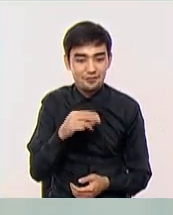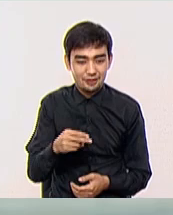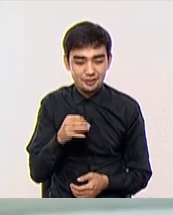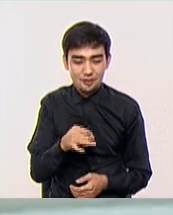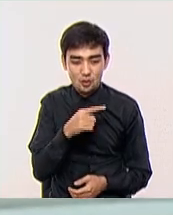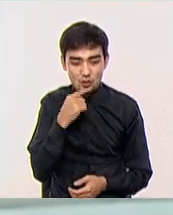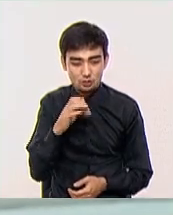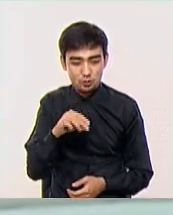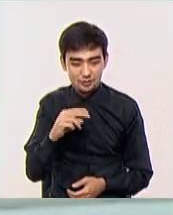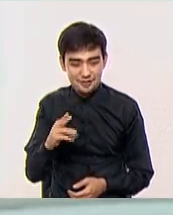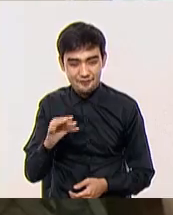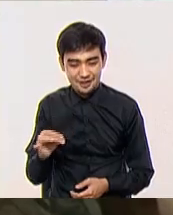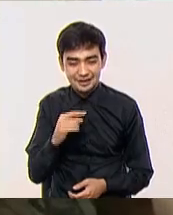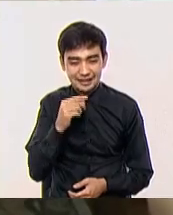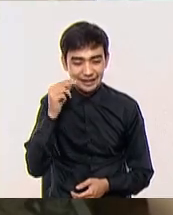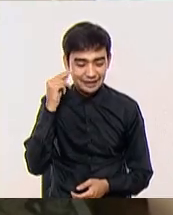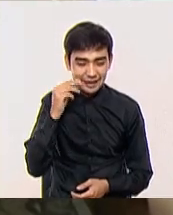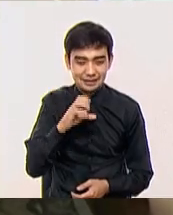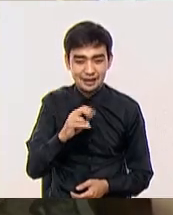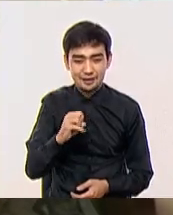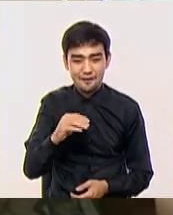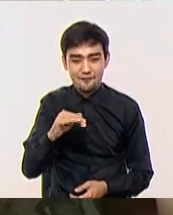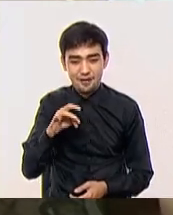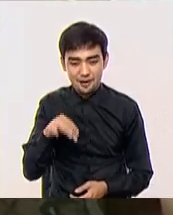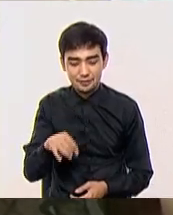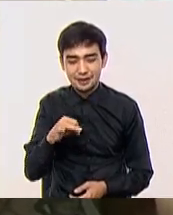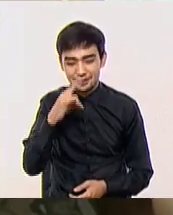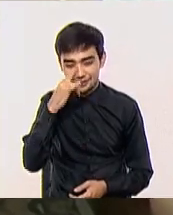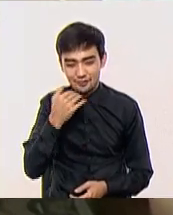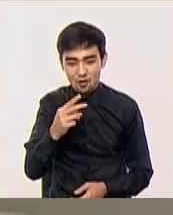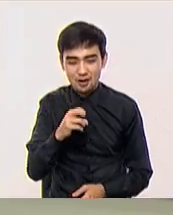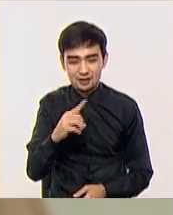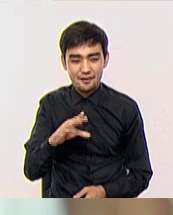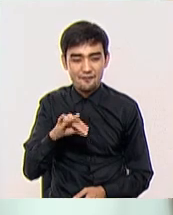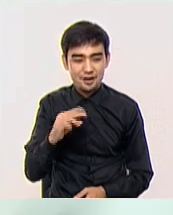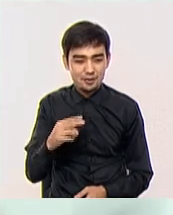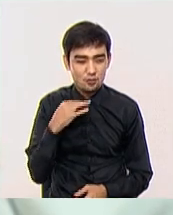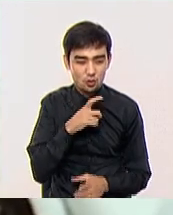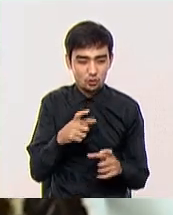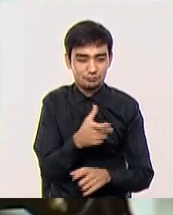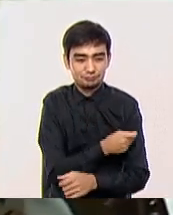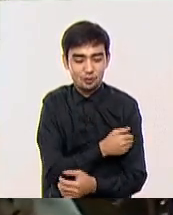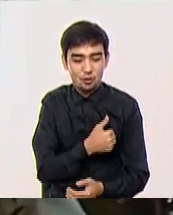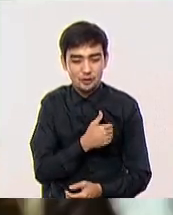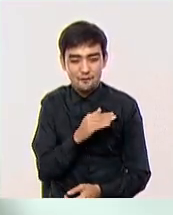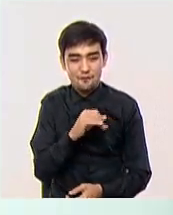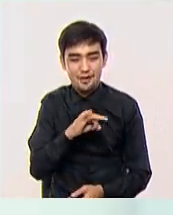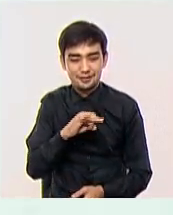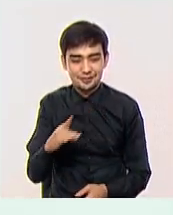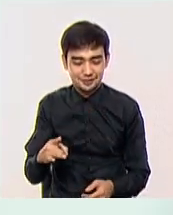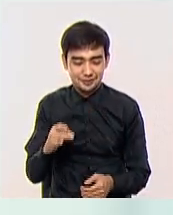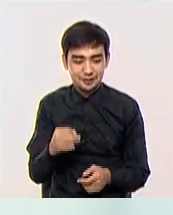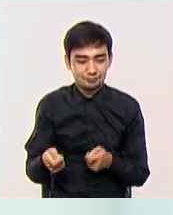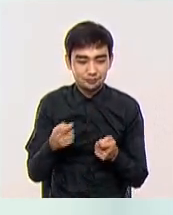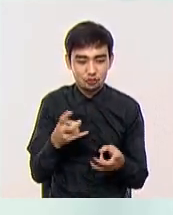Это российский спутник Ви, китайский Синофарм и отечественный Казвак. Многие рассчитывают ревакцинацию. Вакцинироваться Pfizer. Его